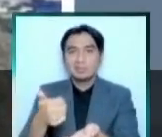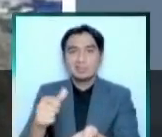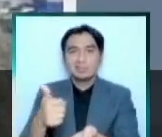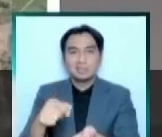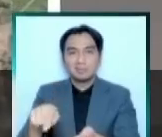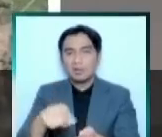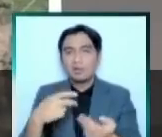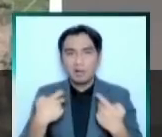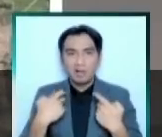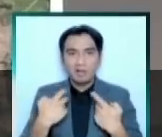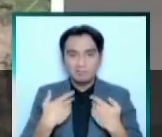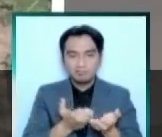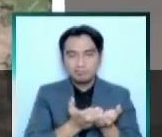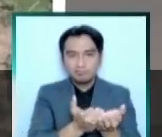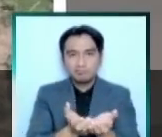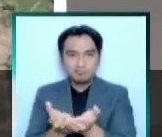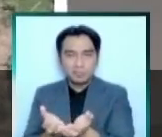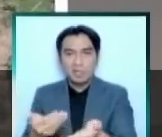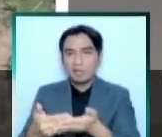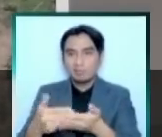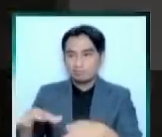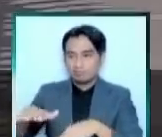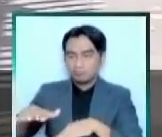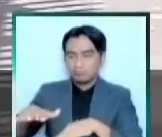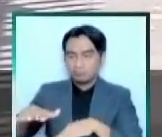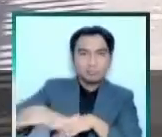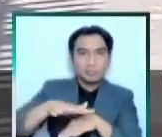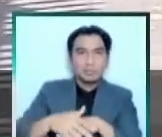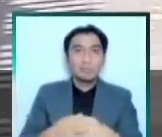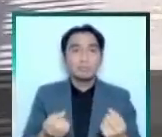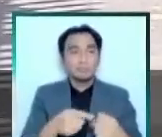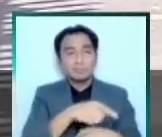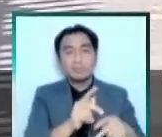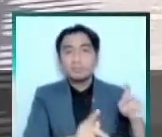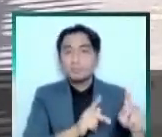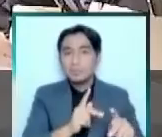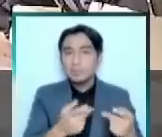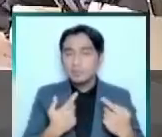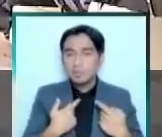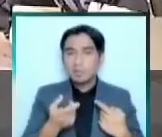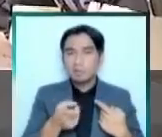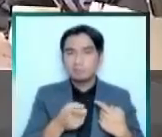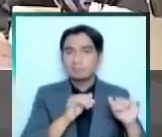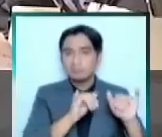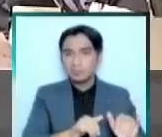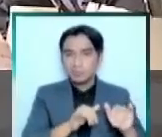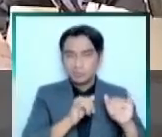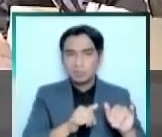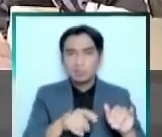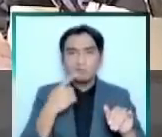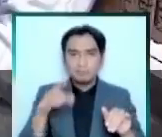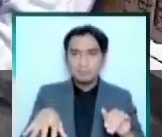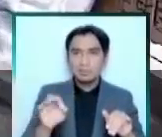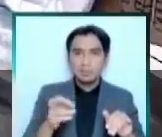ang nagdikit-dikit malapit sa Pantalan. May mga pasahero naman sa Manila North Harbor na doon na lang nalaman na